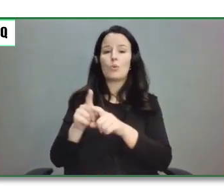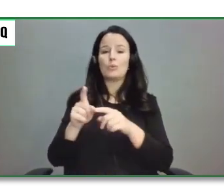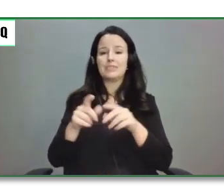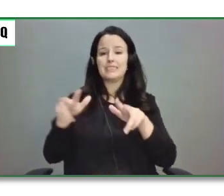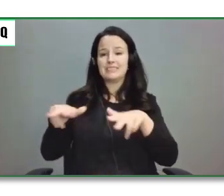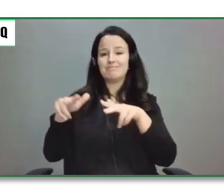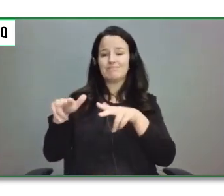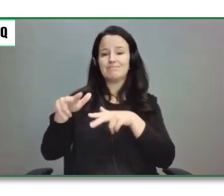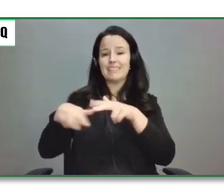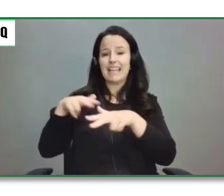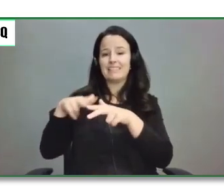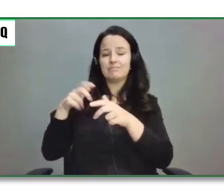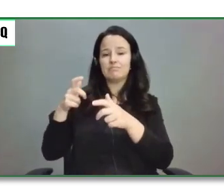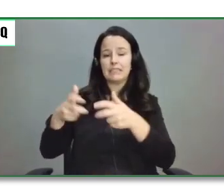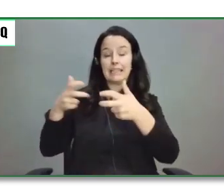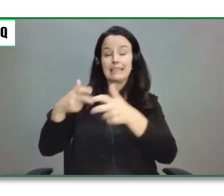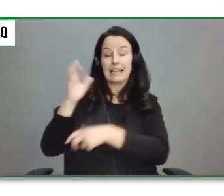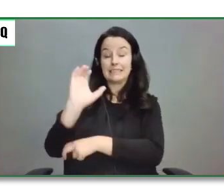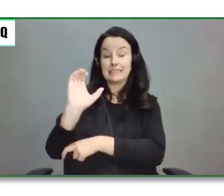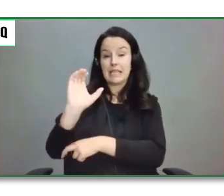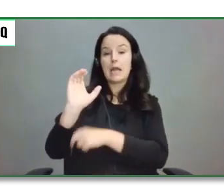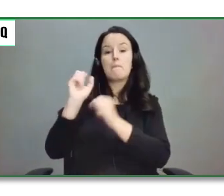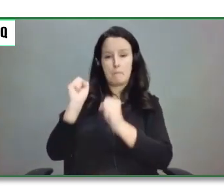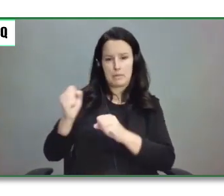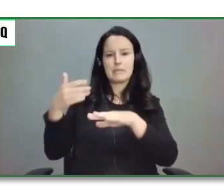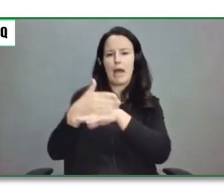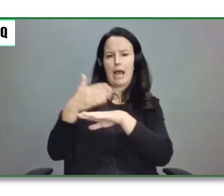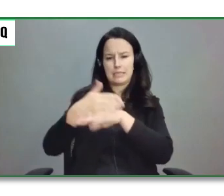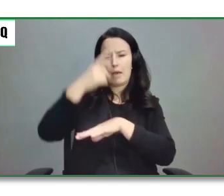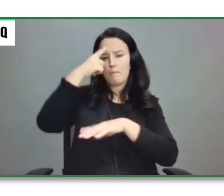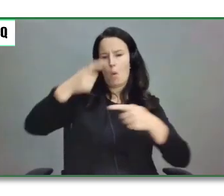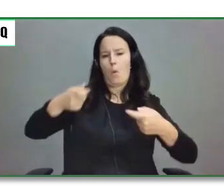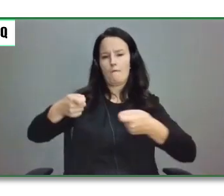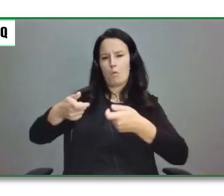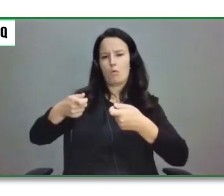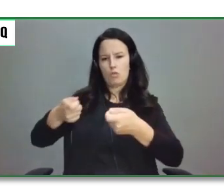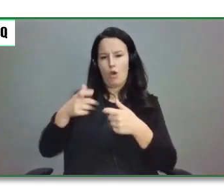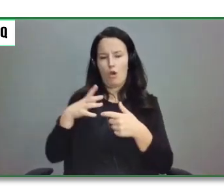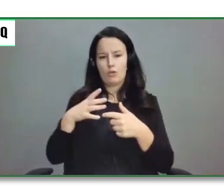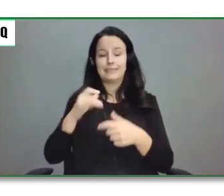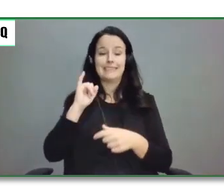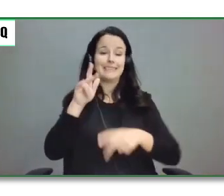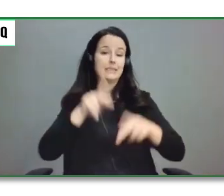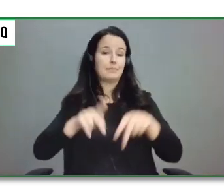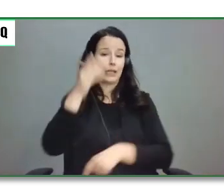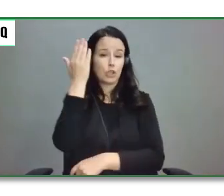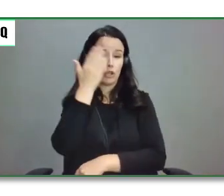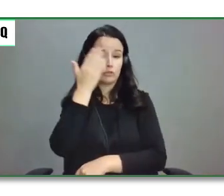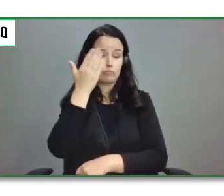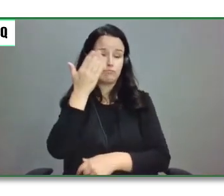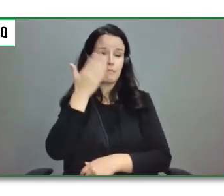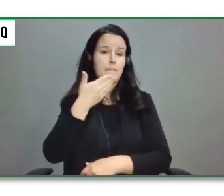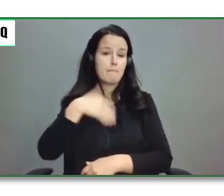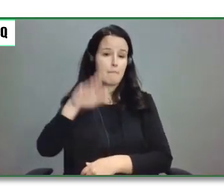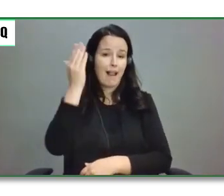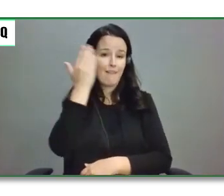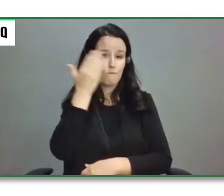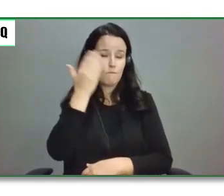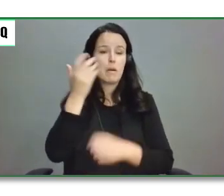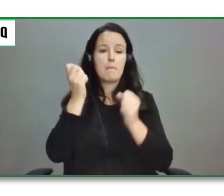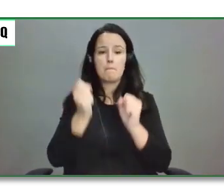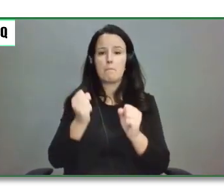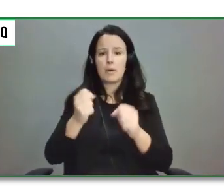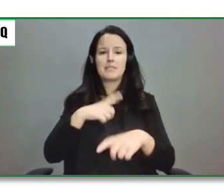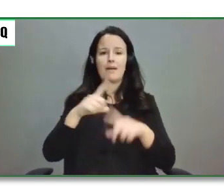par Calgary Transit comme étant accessibles aux fauteuils roulants. Les personnes malvoyantes peuvent utiliser leur carte de membre de l'Institut